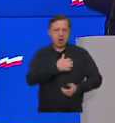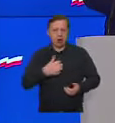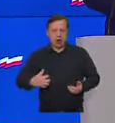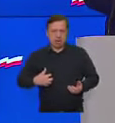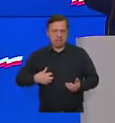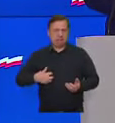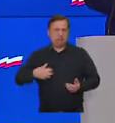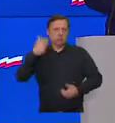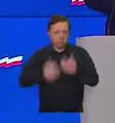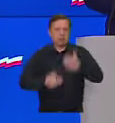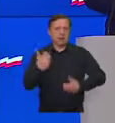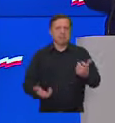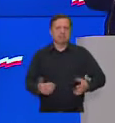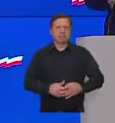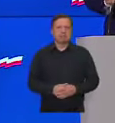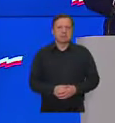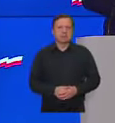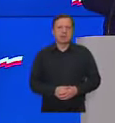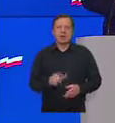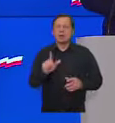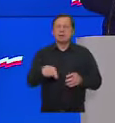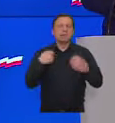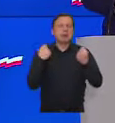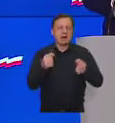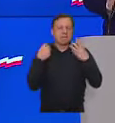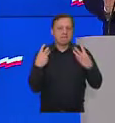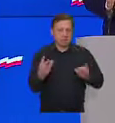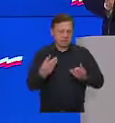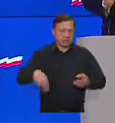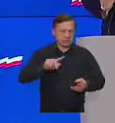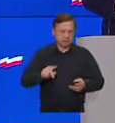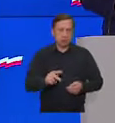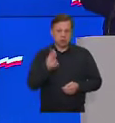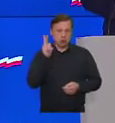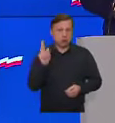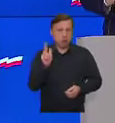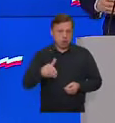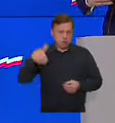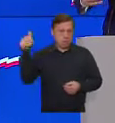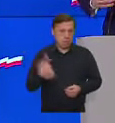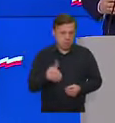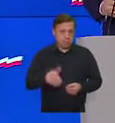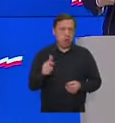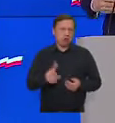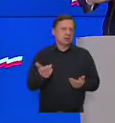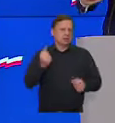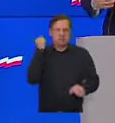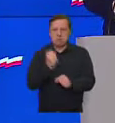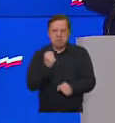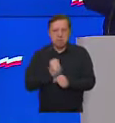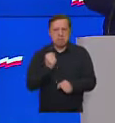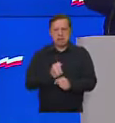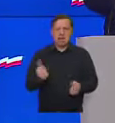realną. I jest rzeczą niezwykle ważną, żeby wszyscy ci, którzy mogą pracować, tak mają dostosowaną pracę